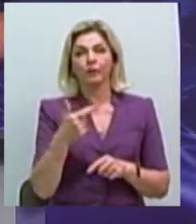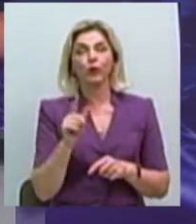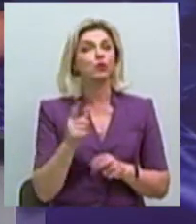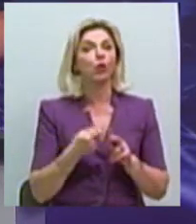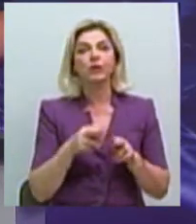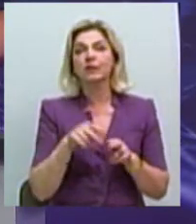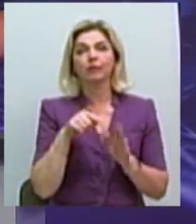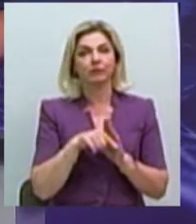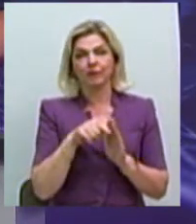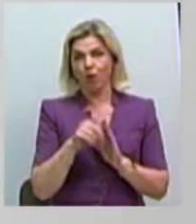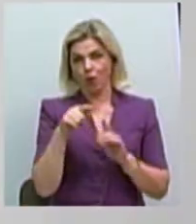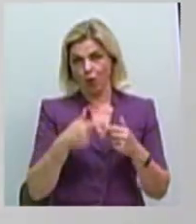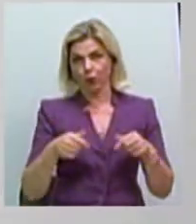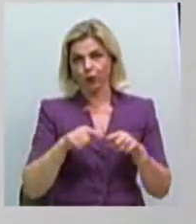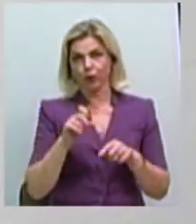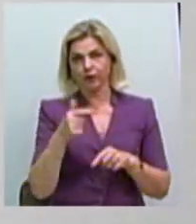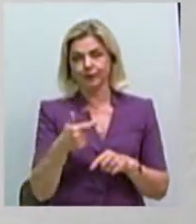округ собою являє?